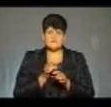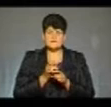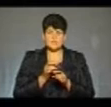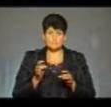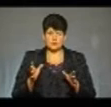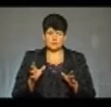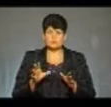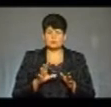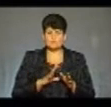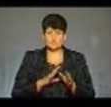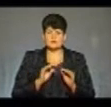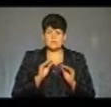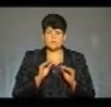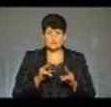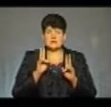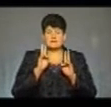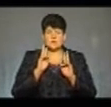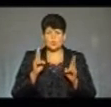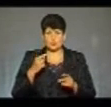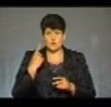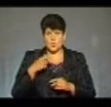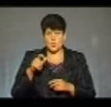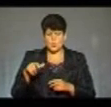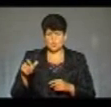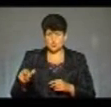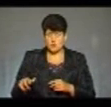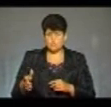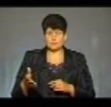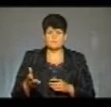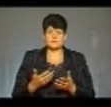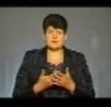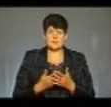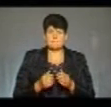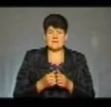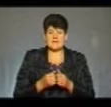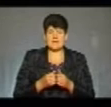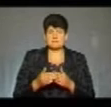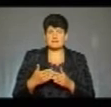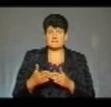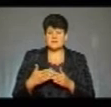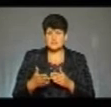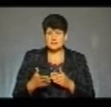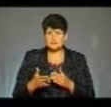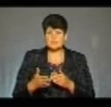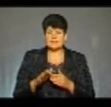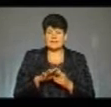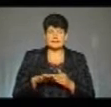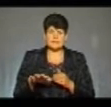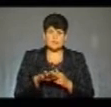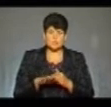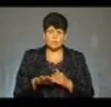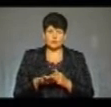предмет було встановлено невідомою особою якраз біля хвіртки входу на територію